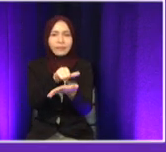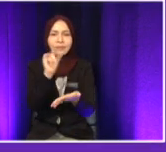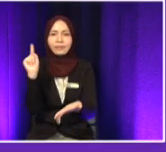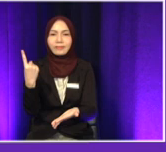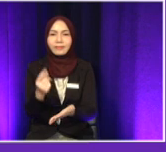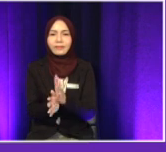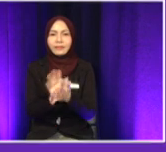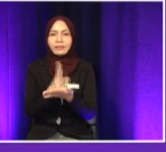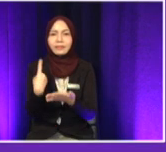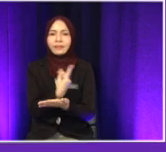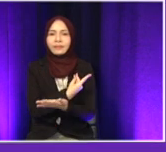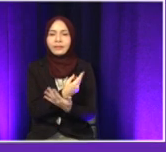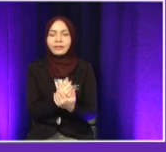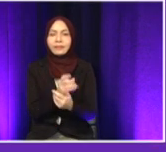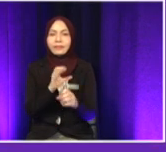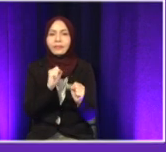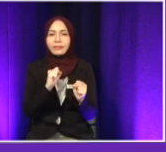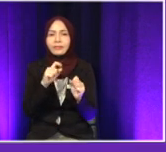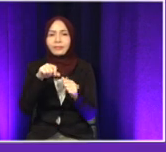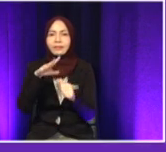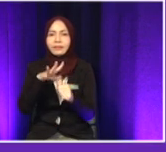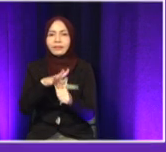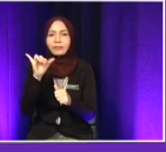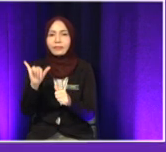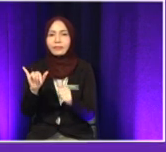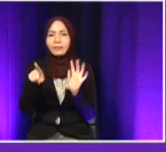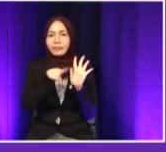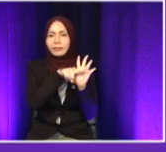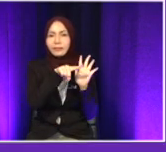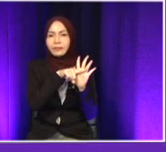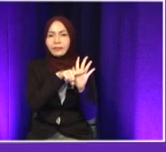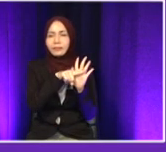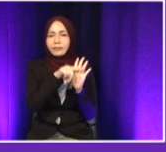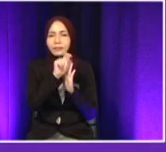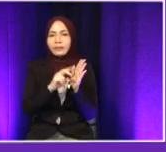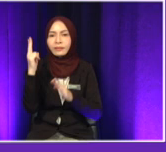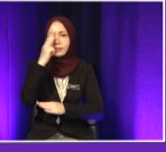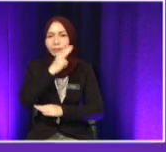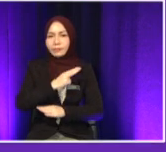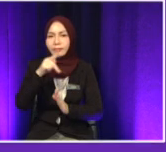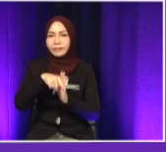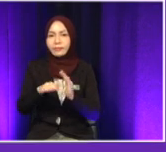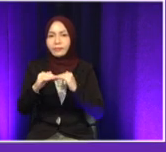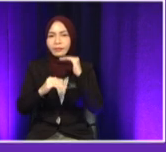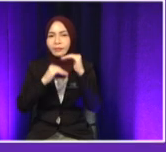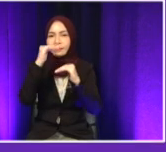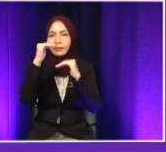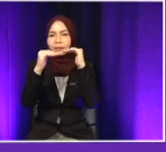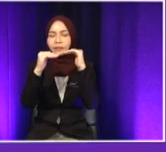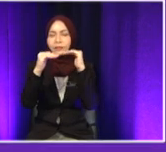beri negatif kepada pembangunan masyarakat ya murid-murid di rumah kalau